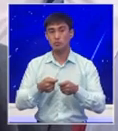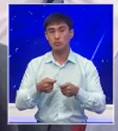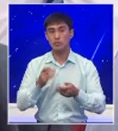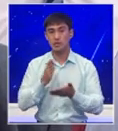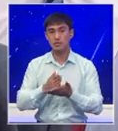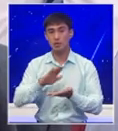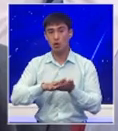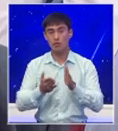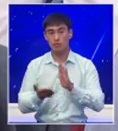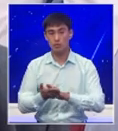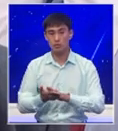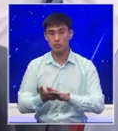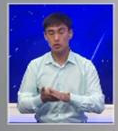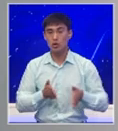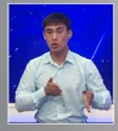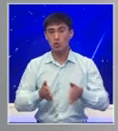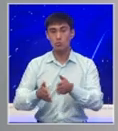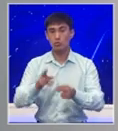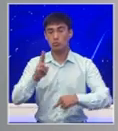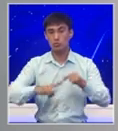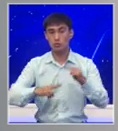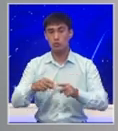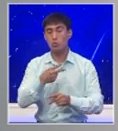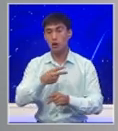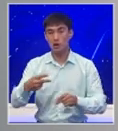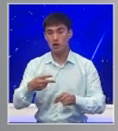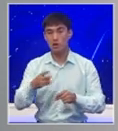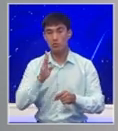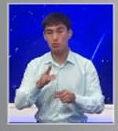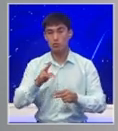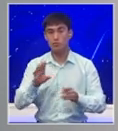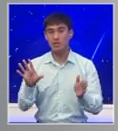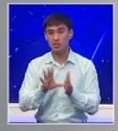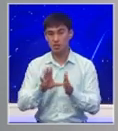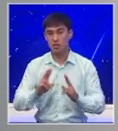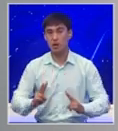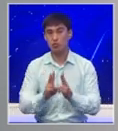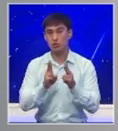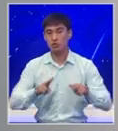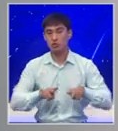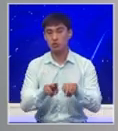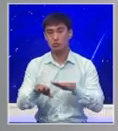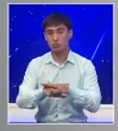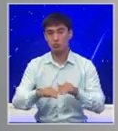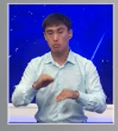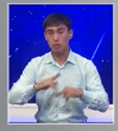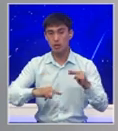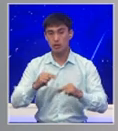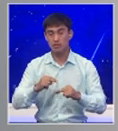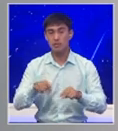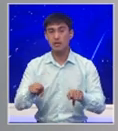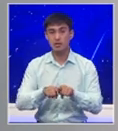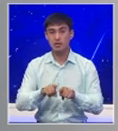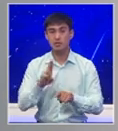определенные договоренности. И дорогу будем строить параллельно, инженерные коммуникационные сети будем прокладывать. И тогда,